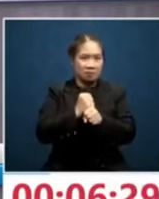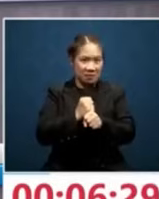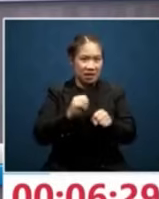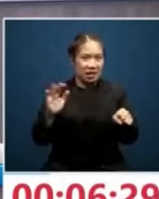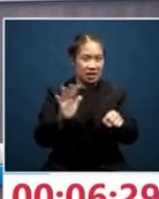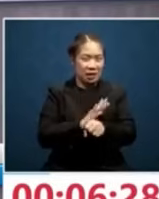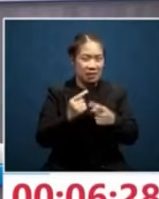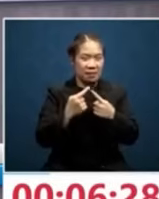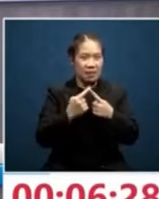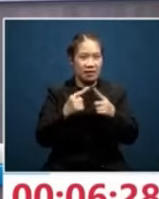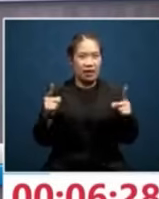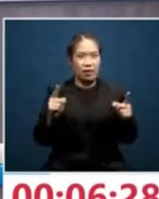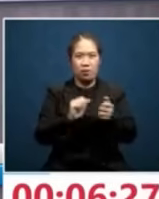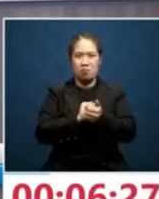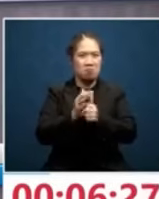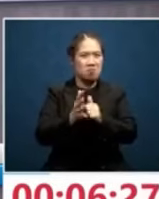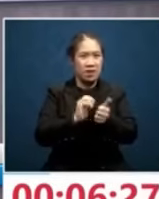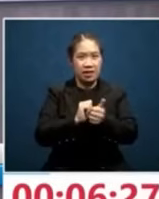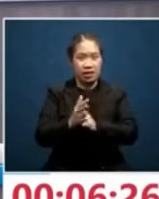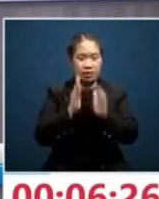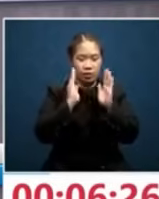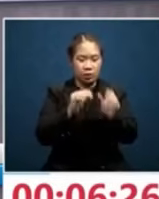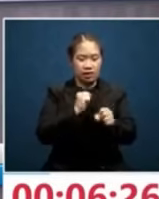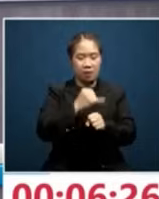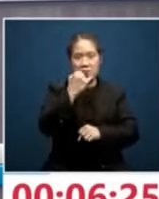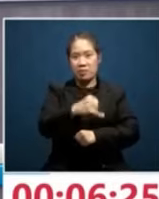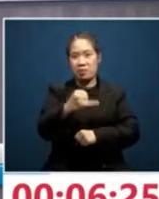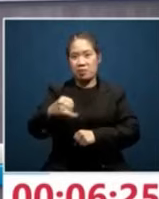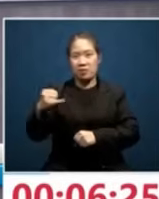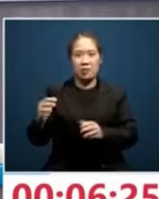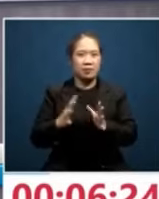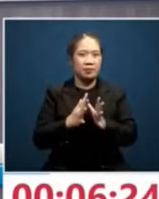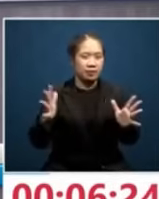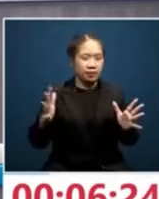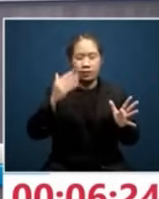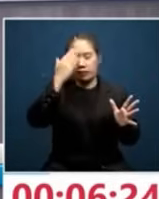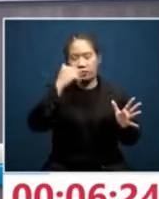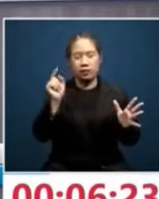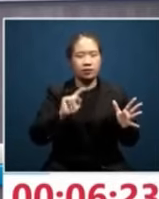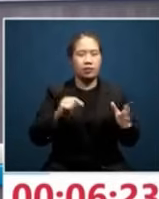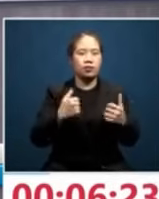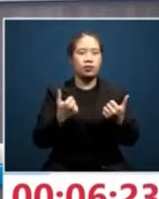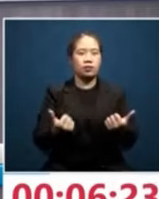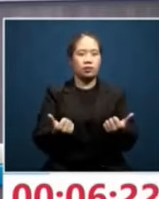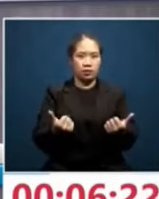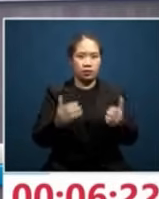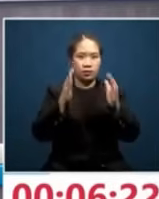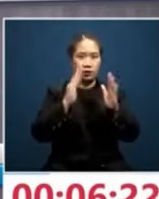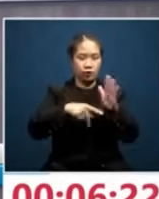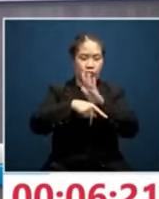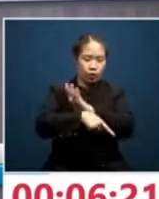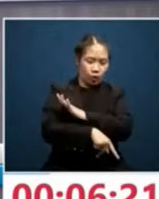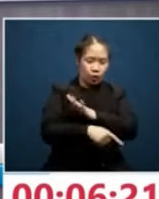แต่3จังหวัดชายแดนภาคใต้ครับนะนายกอบต.สมาชิกอบต.เจ้าหน้าที่อบต.